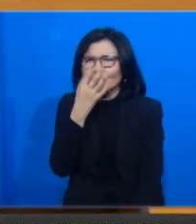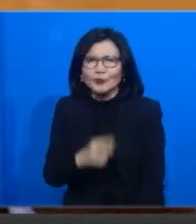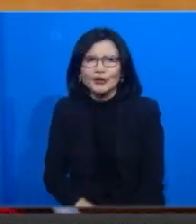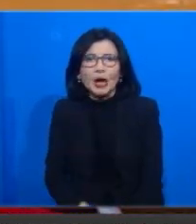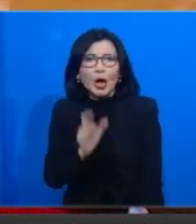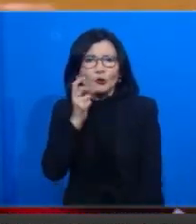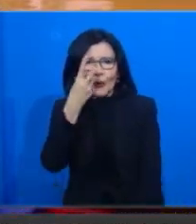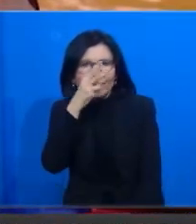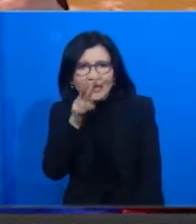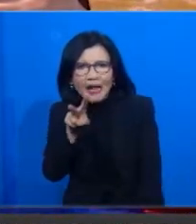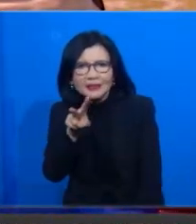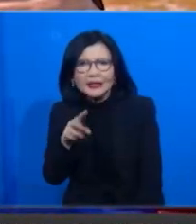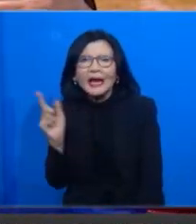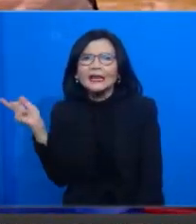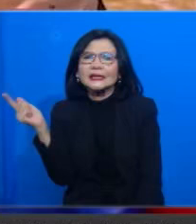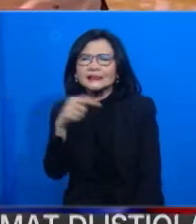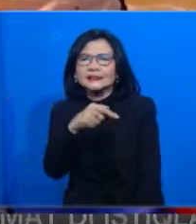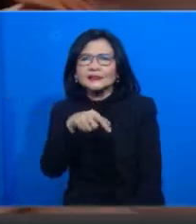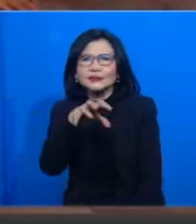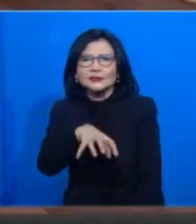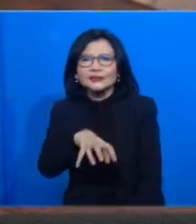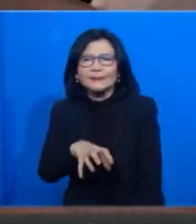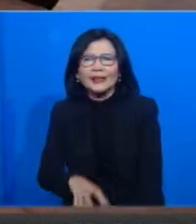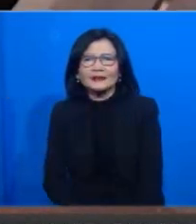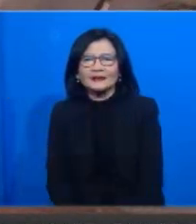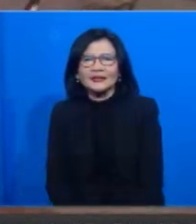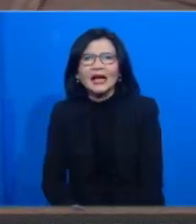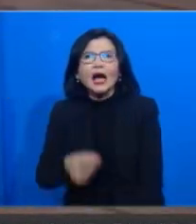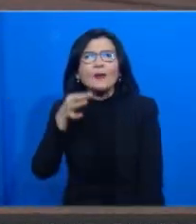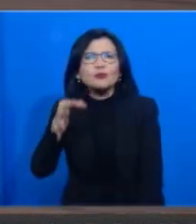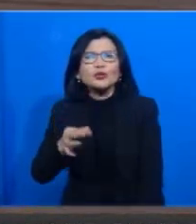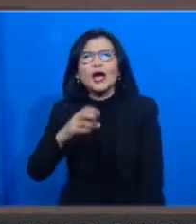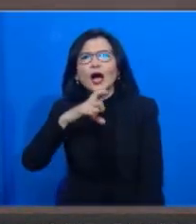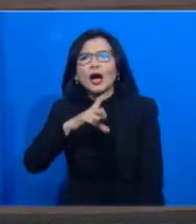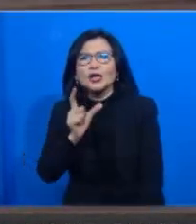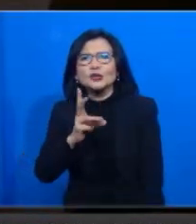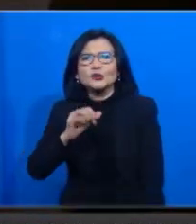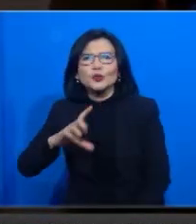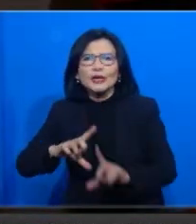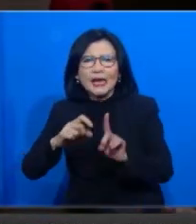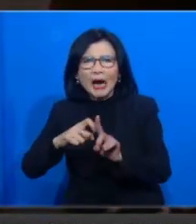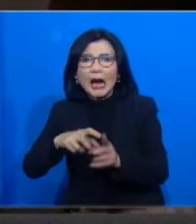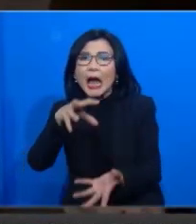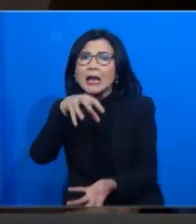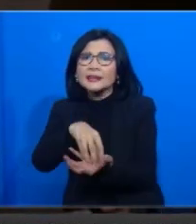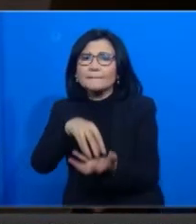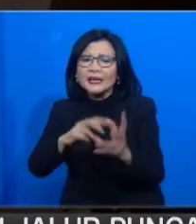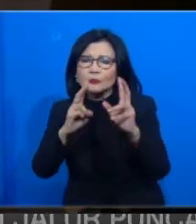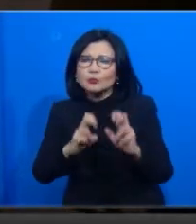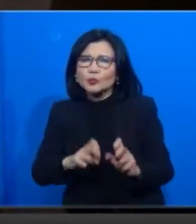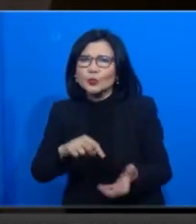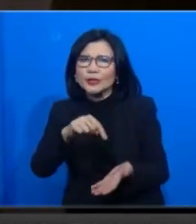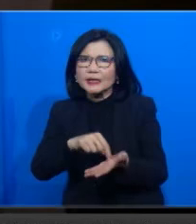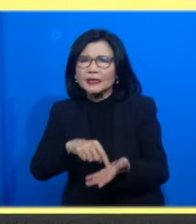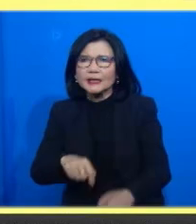asli bekantan, kami menuju ke stasiun riset Pulau Curiak. Di stasiun riset ini, Amalia Rizky yang